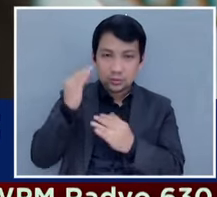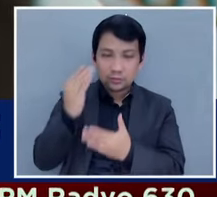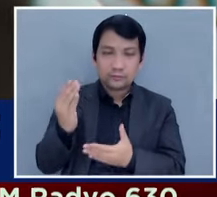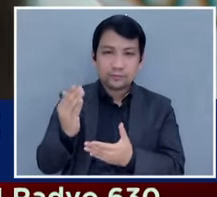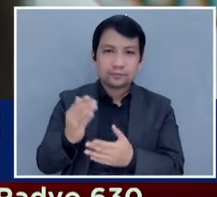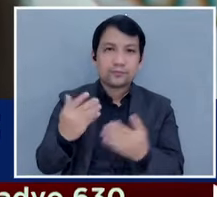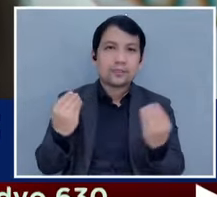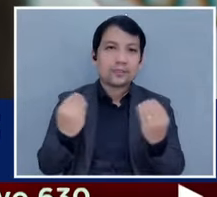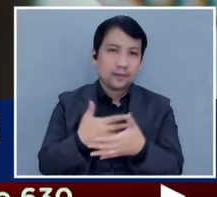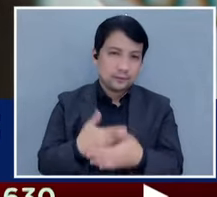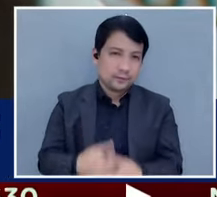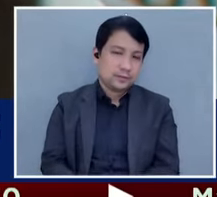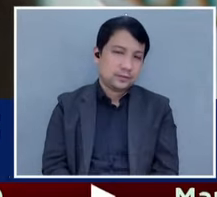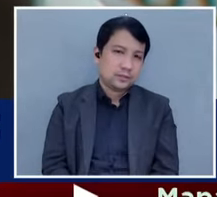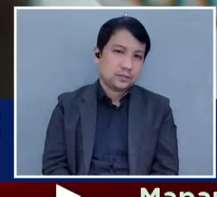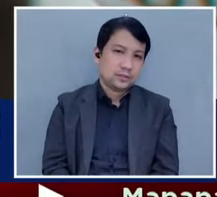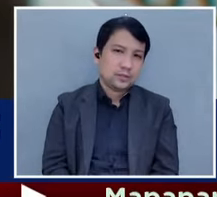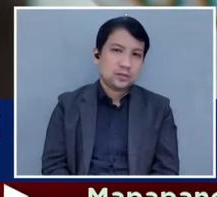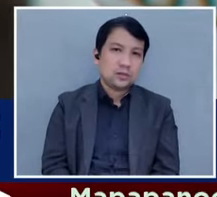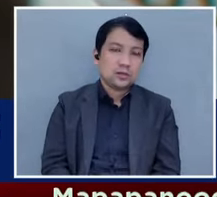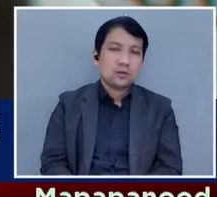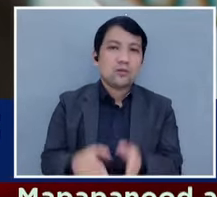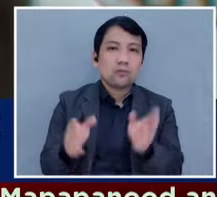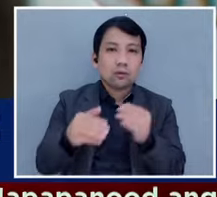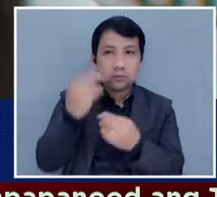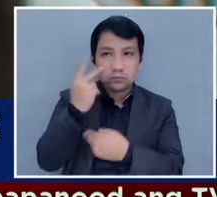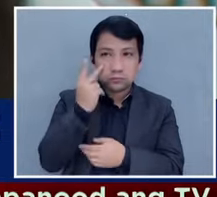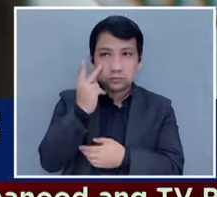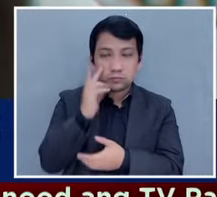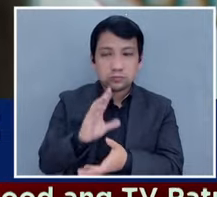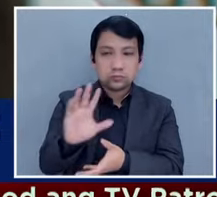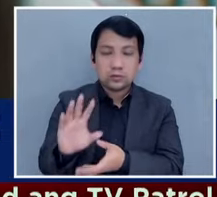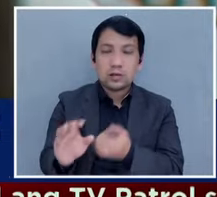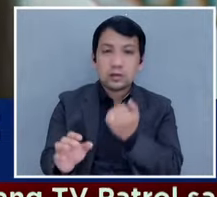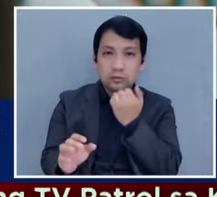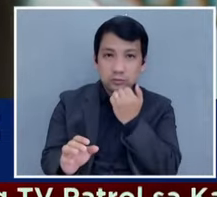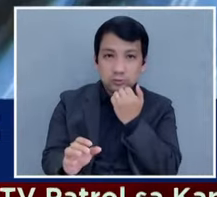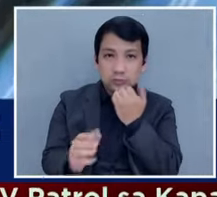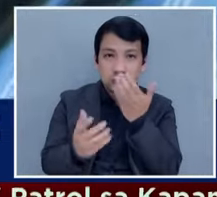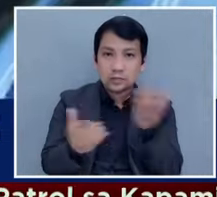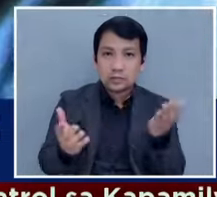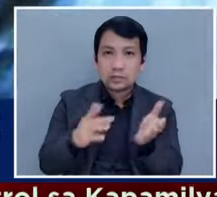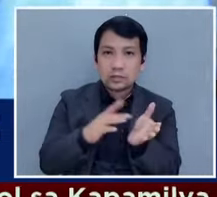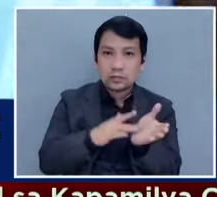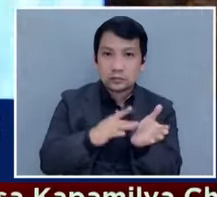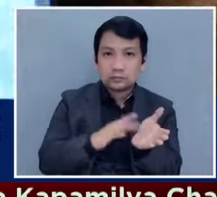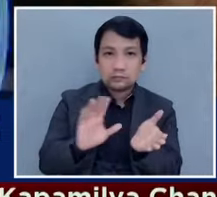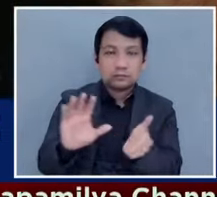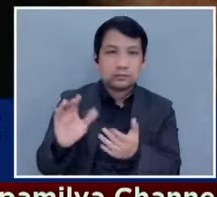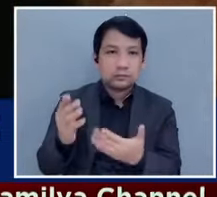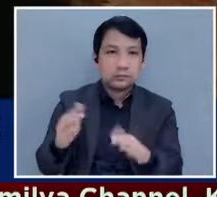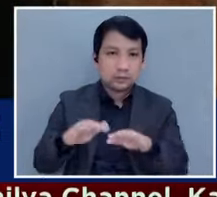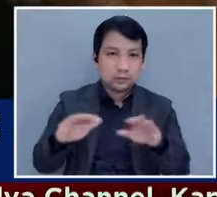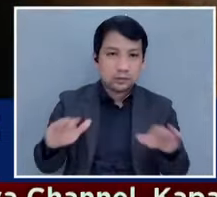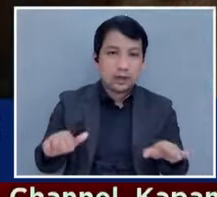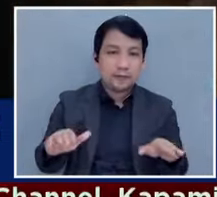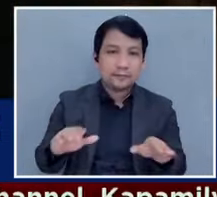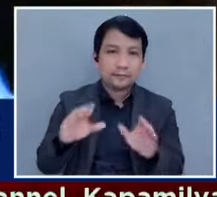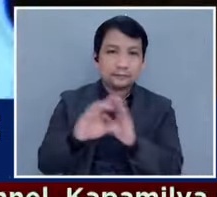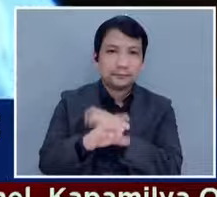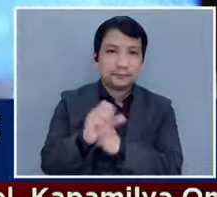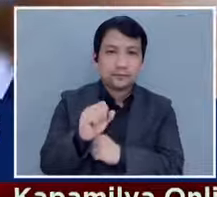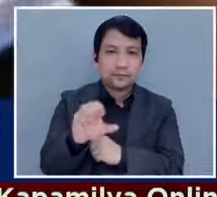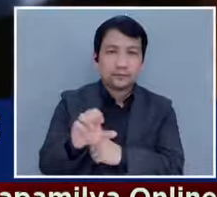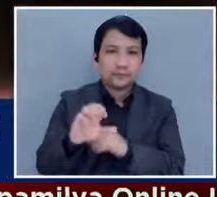takot na sooner or later ay madidiscover yung mga ginagawa nilang pamamolestya. Bukod sa kasong rape, kulong